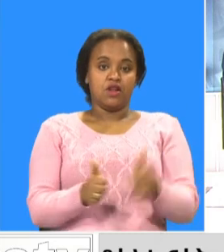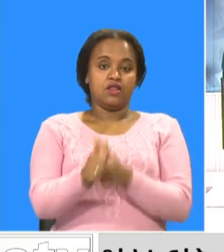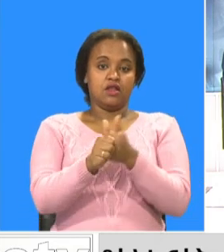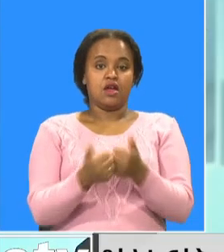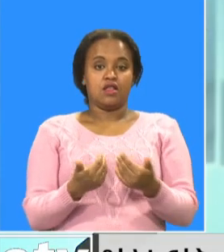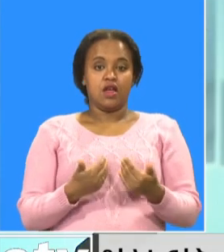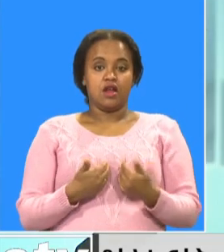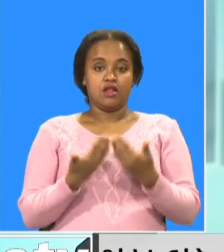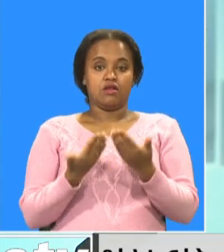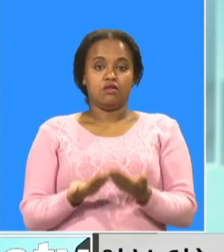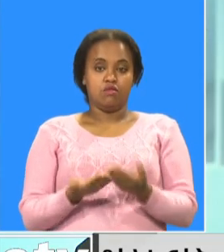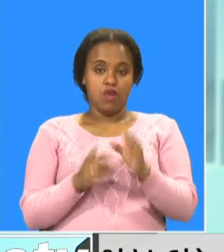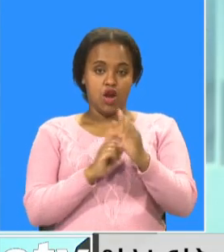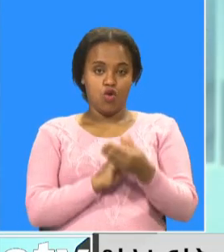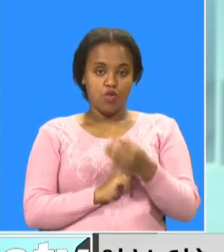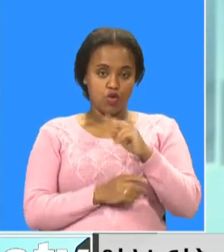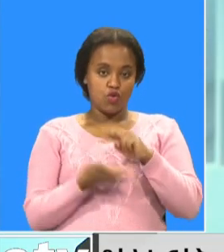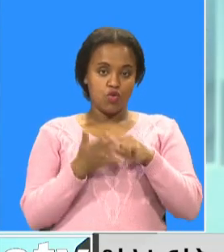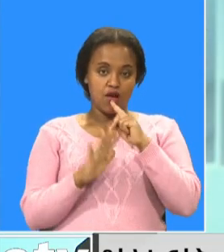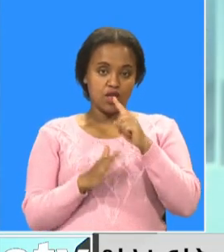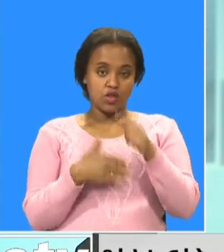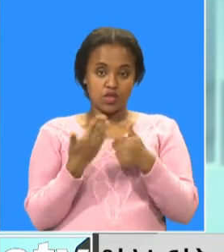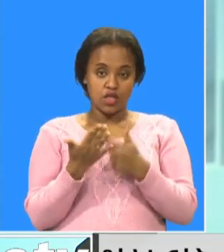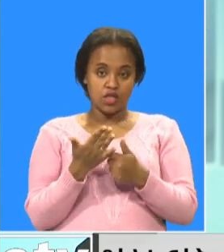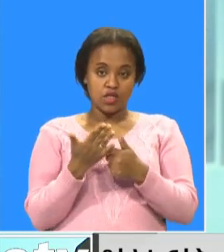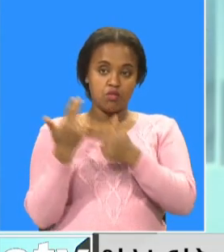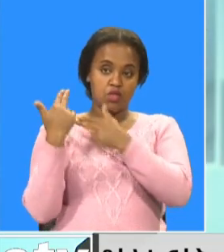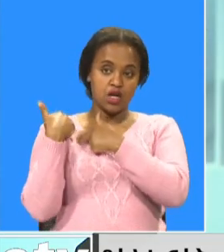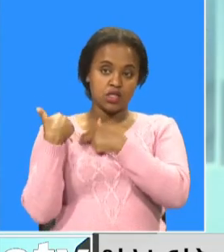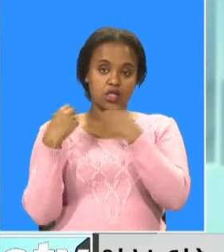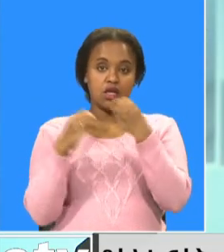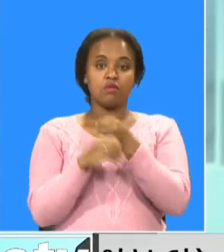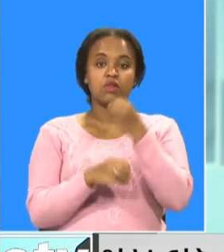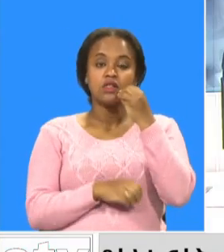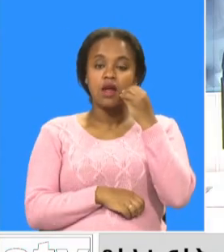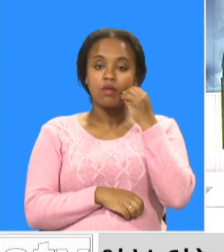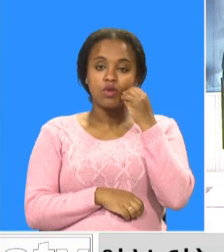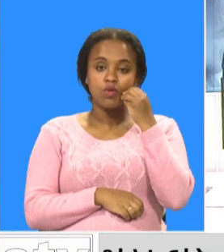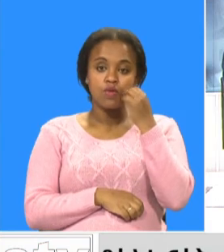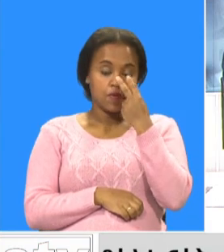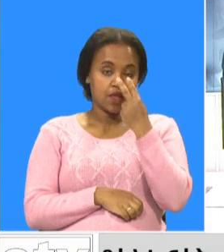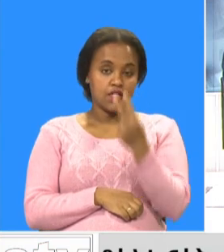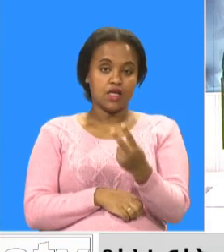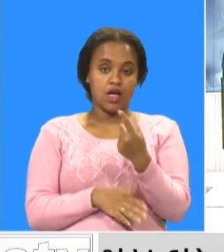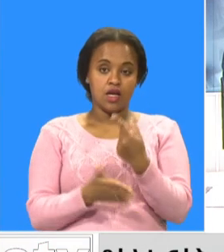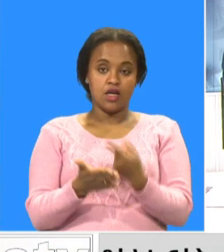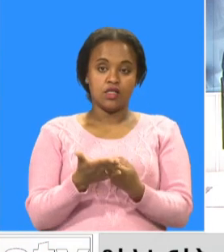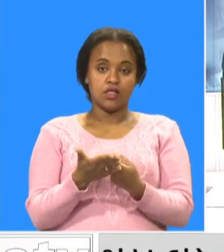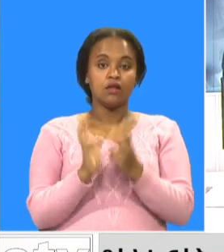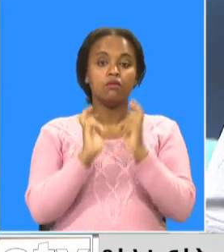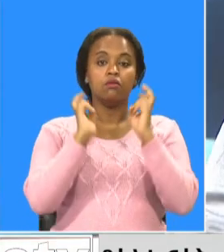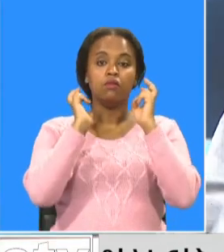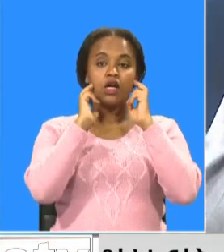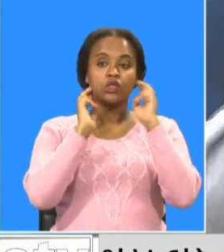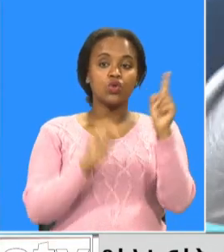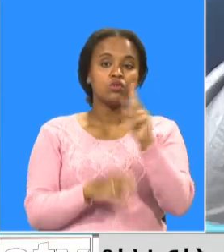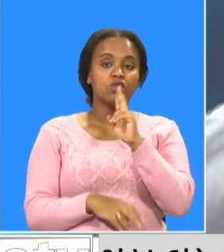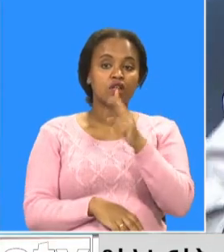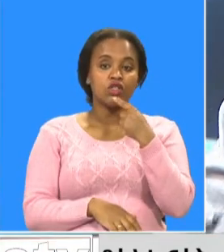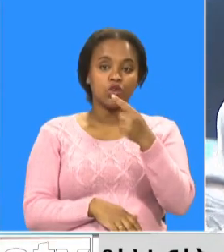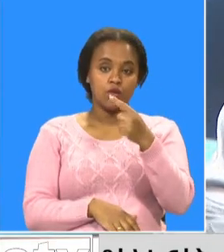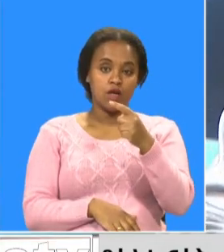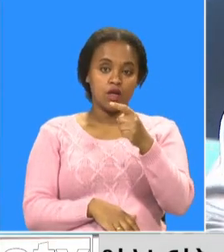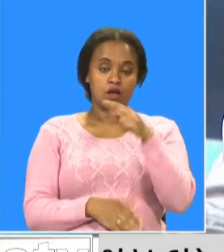በተከታታይነት ባለው መልኩ ማለት ነው። ስለዚህ ባለስልጣን መስሪያ ቤቱ ሲያይ እነዚህ ማስኮች ምንድናቸው ብለን